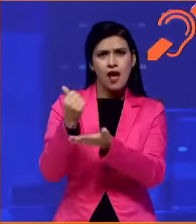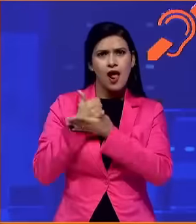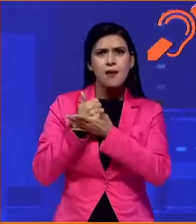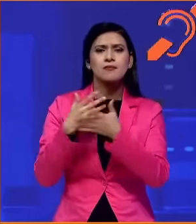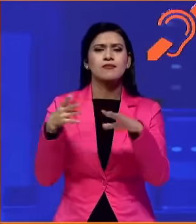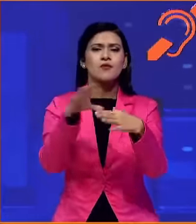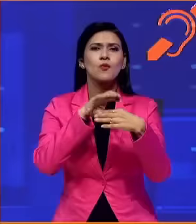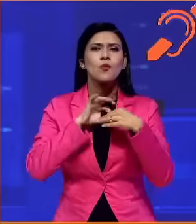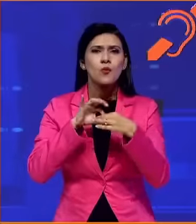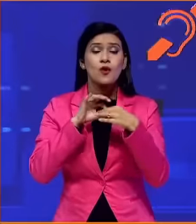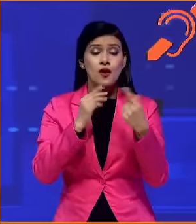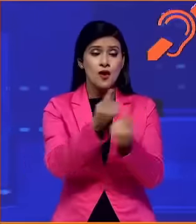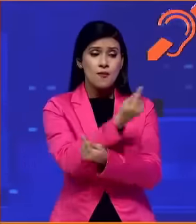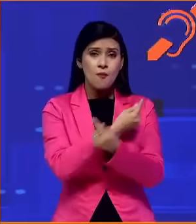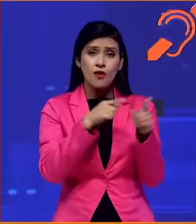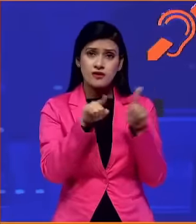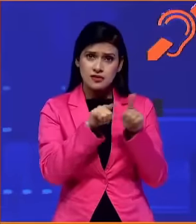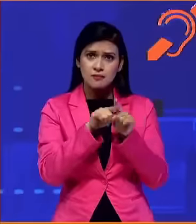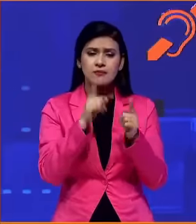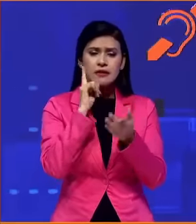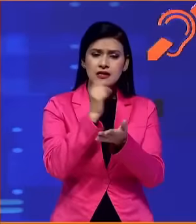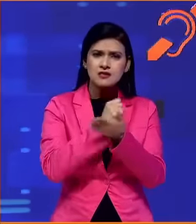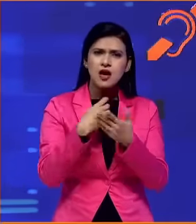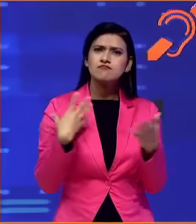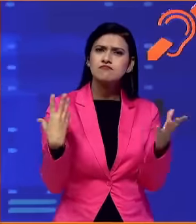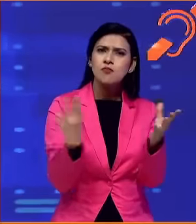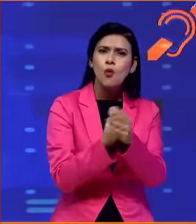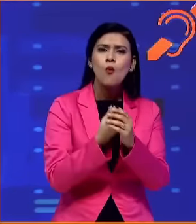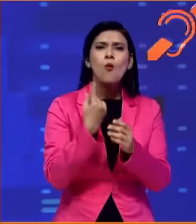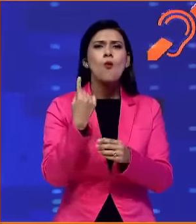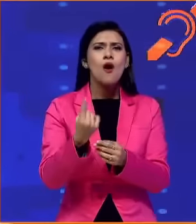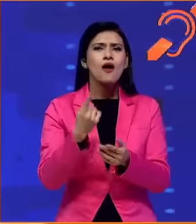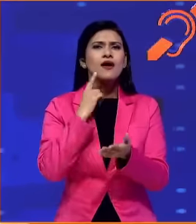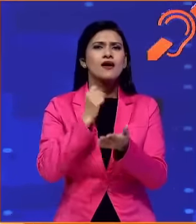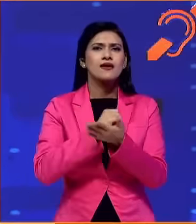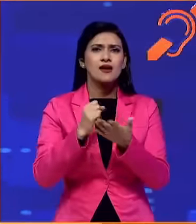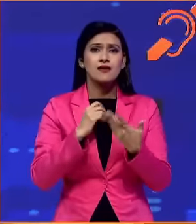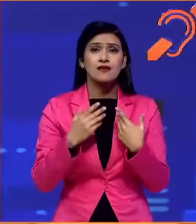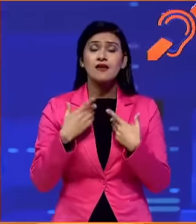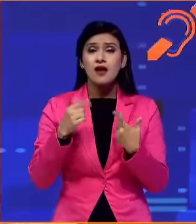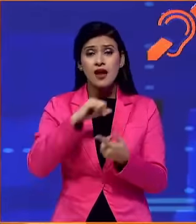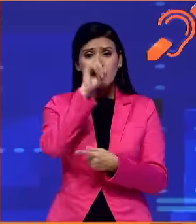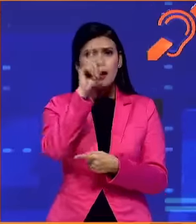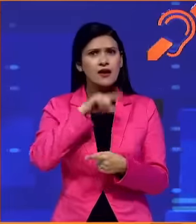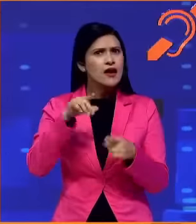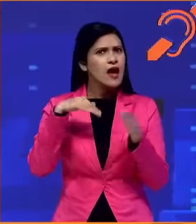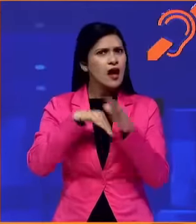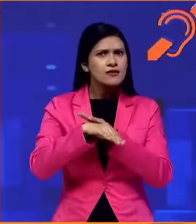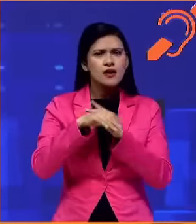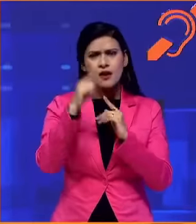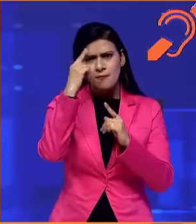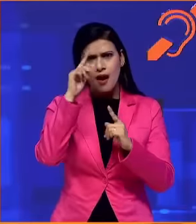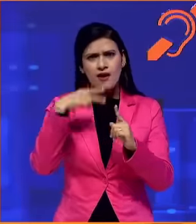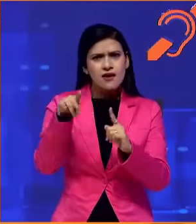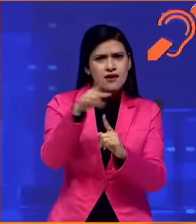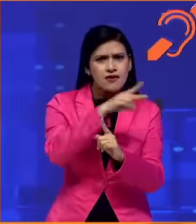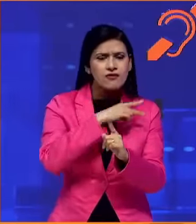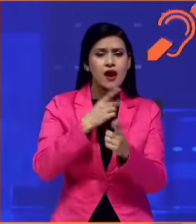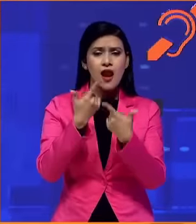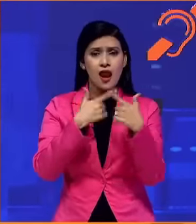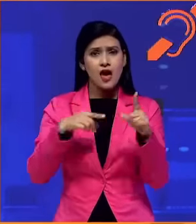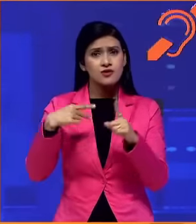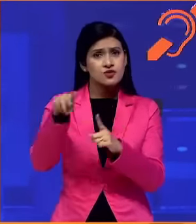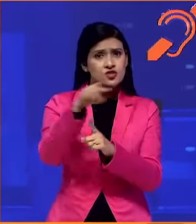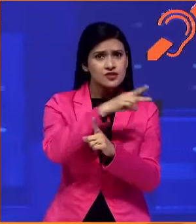साथलेकरचलसकें। इसदेशकीसबसेबड़ीताकतयहहैकिहमारे पासइतनीअलग-अलगभाषाएँऔरइतने अलग-अलगतरहकेविचारहैं।फिरभी, हमसब